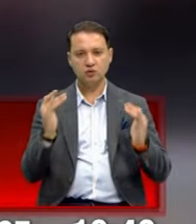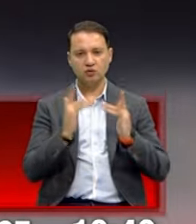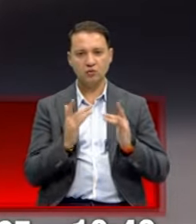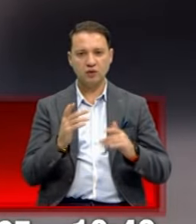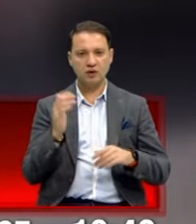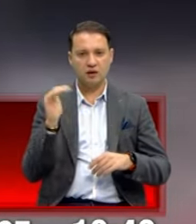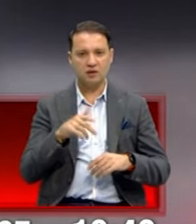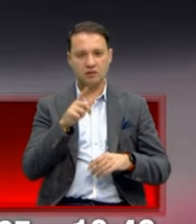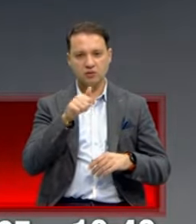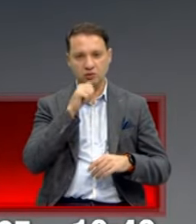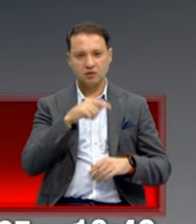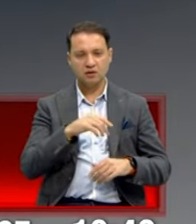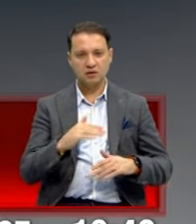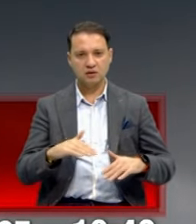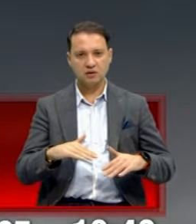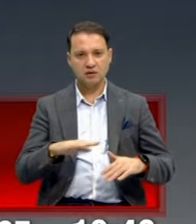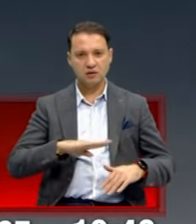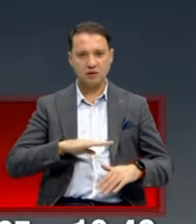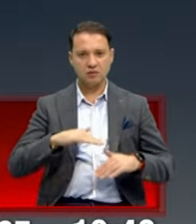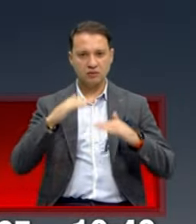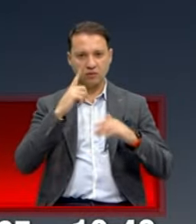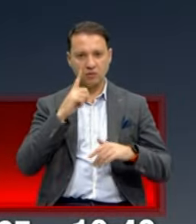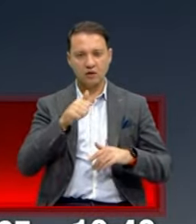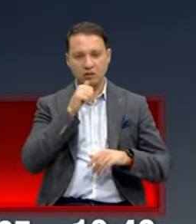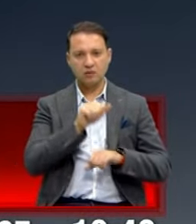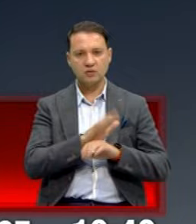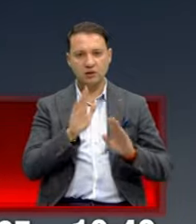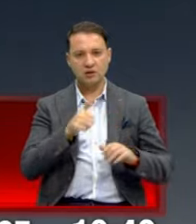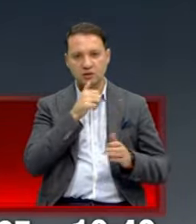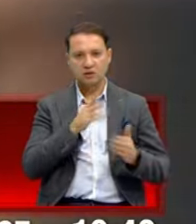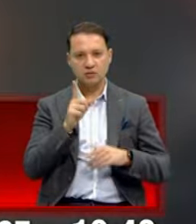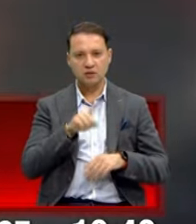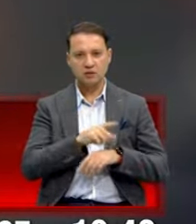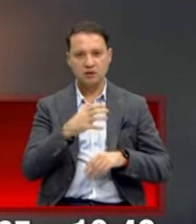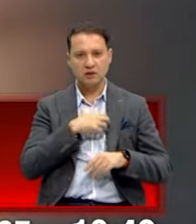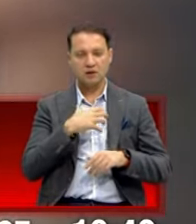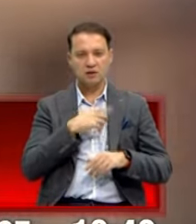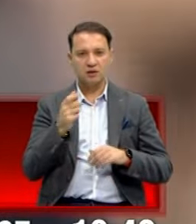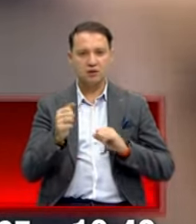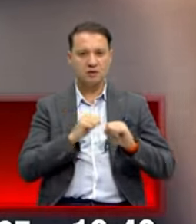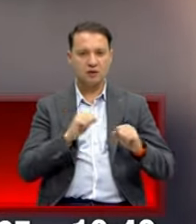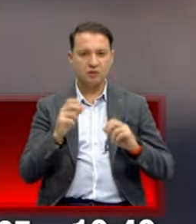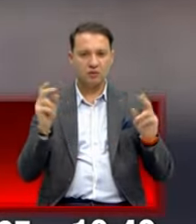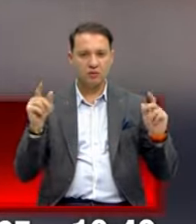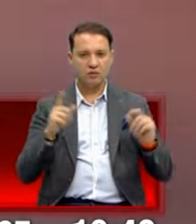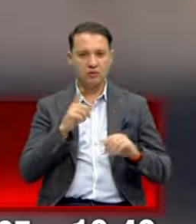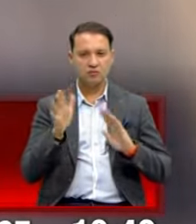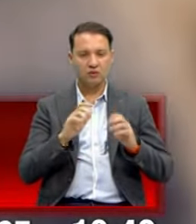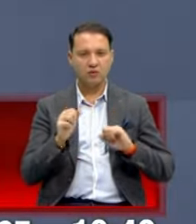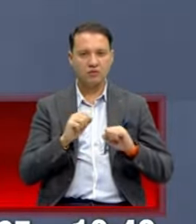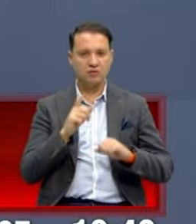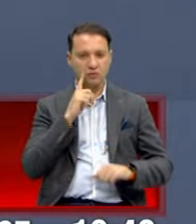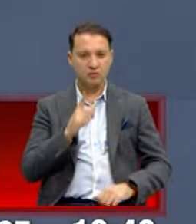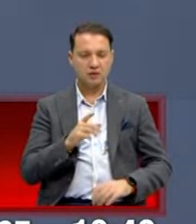üzerine geldiğinde suyun derinleştiğini fark eden şüpheli mahsur kaldı. Derede bir süre kendi kendine dans ederek tuhaf hareketler